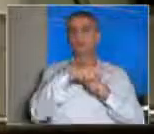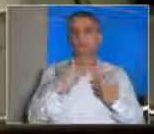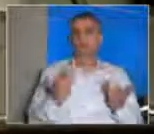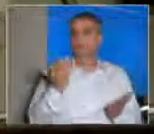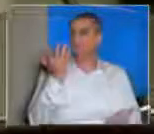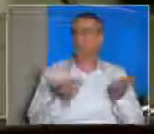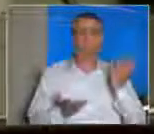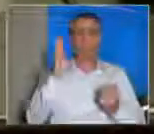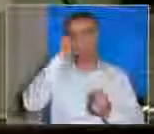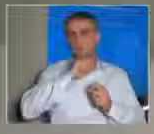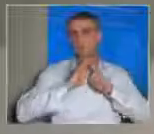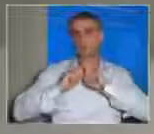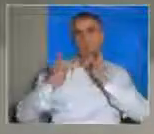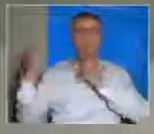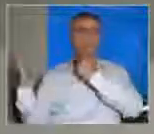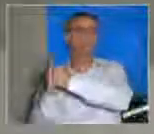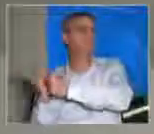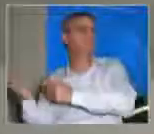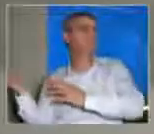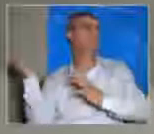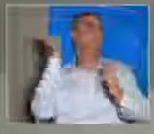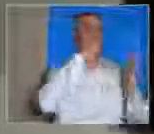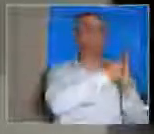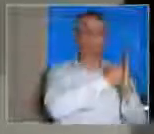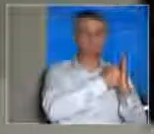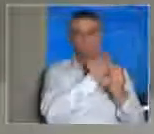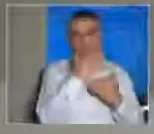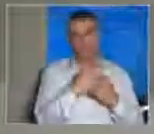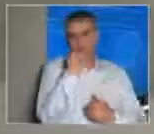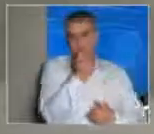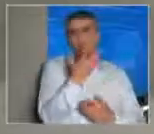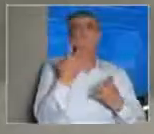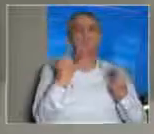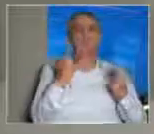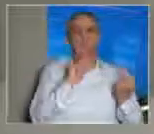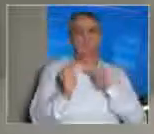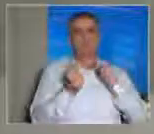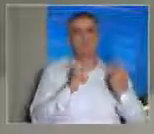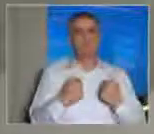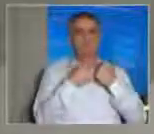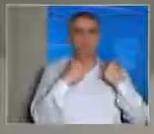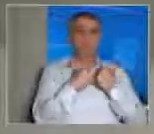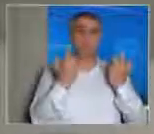ביניהם הבדלי גישות מהקצה אל הקצה, וזה כמובן יבוא לידי ביטוי, ויהיו שם לא מעט ויכוחים,